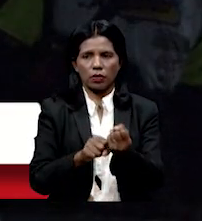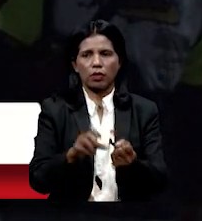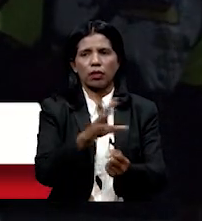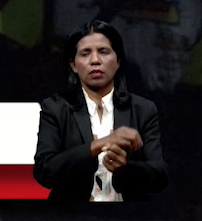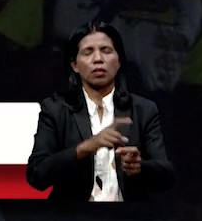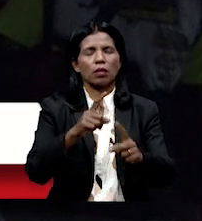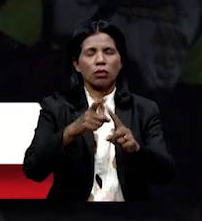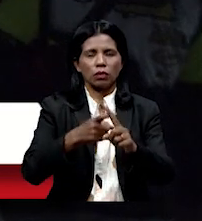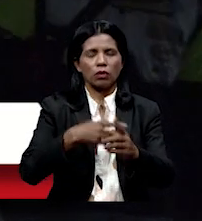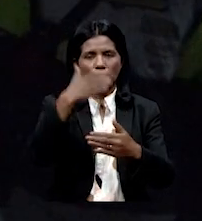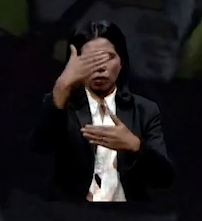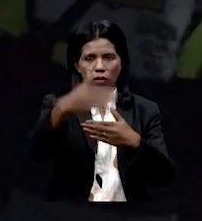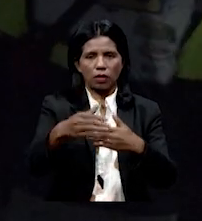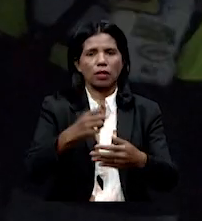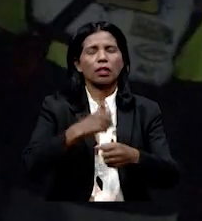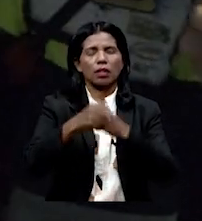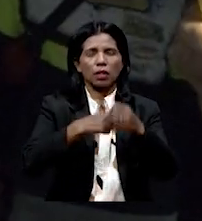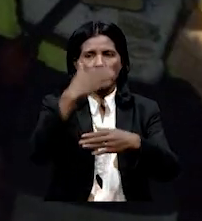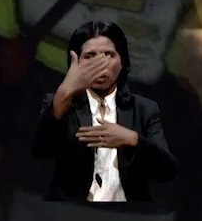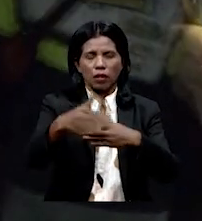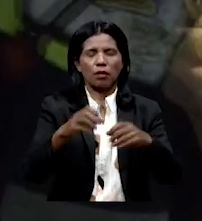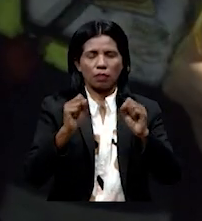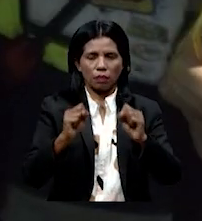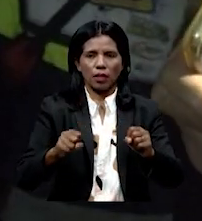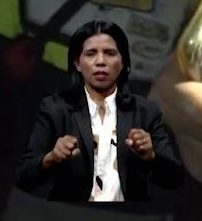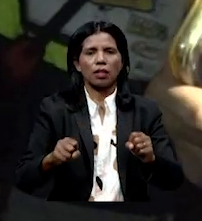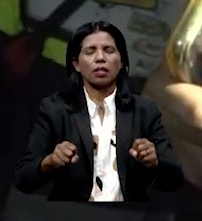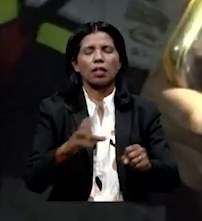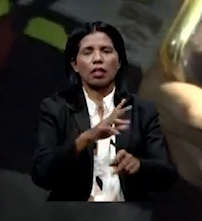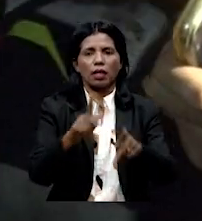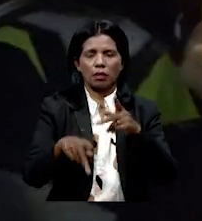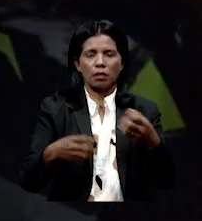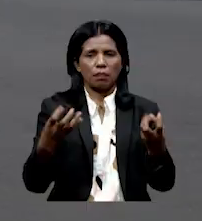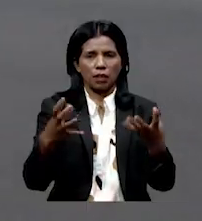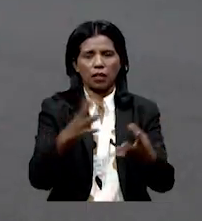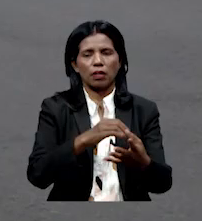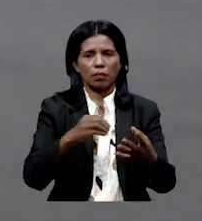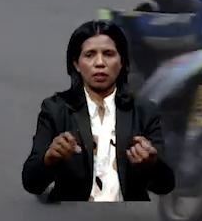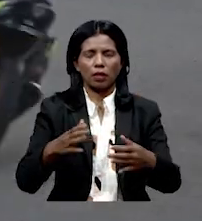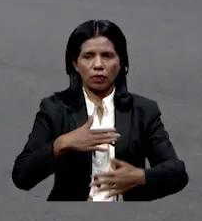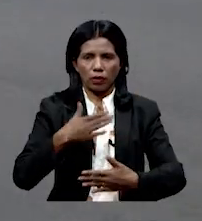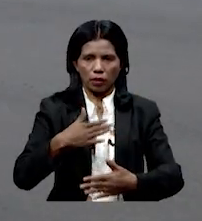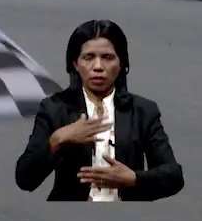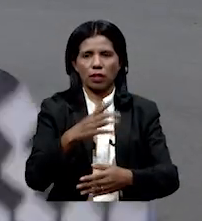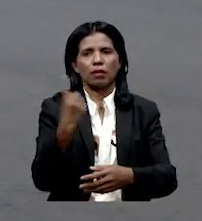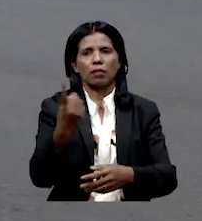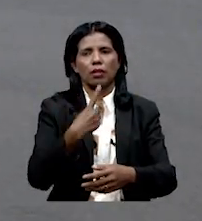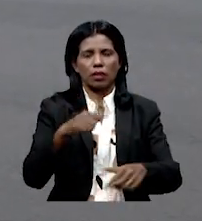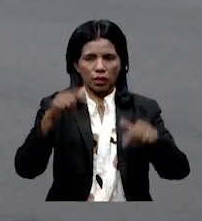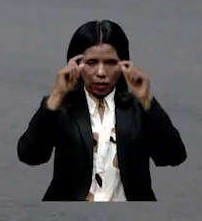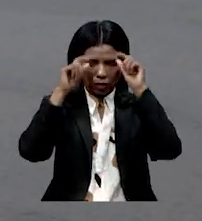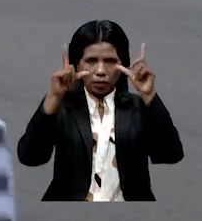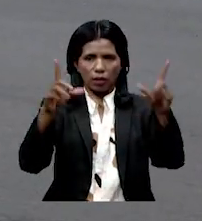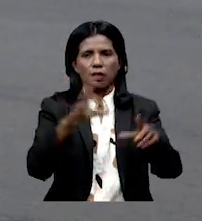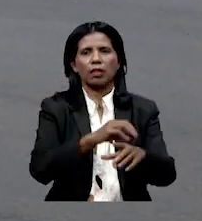bulan depan lagi, kalau enggak tahun depan lagi, biar semakin rame, biar makin maju terus dunia balapan di Timor Leste